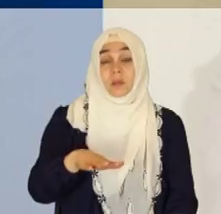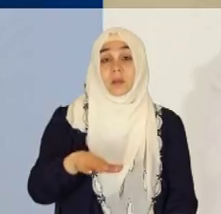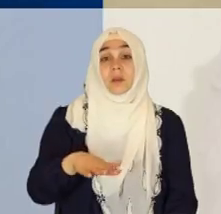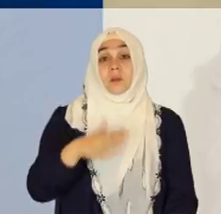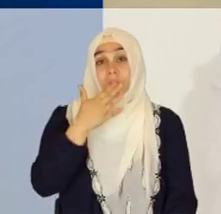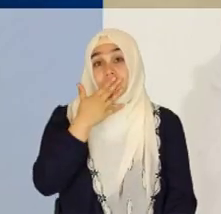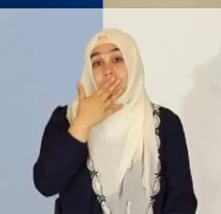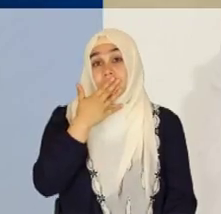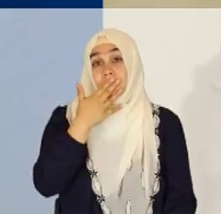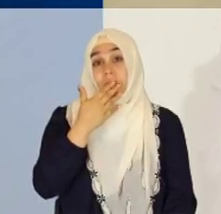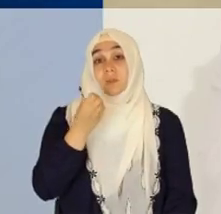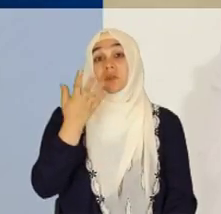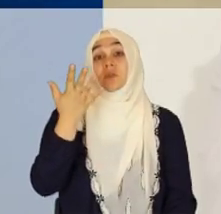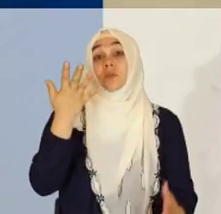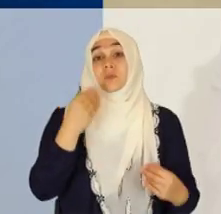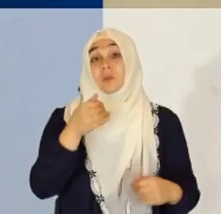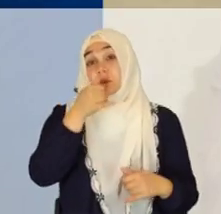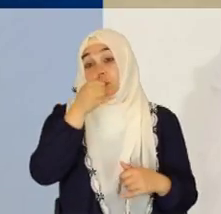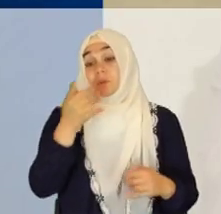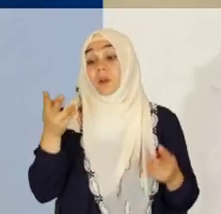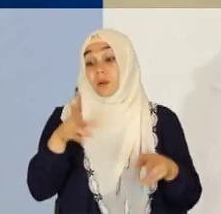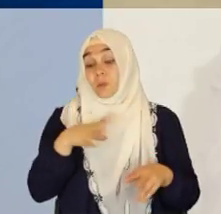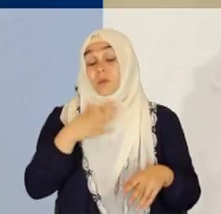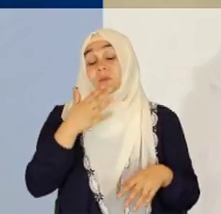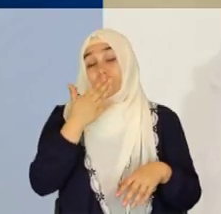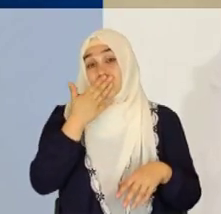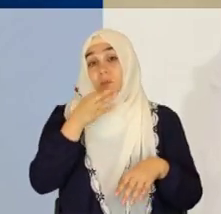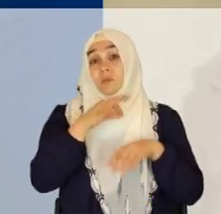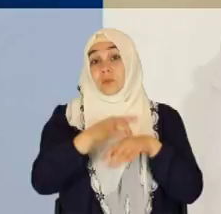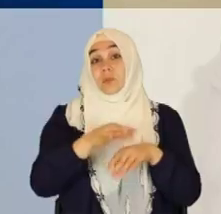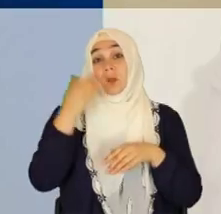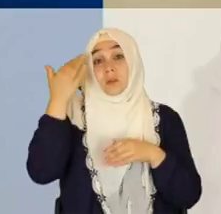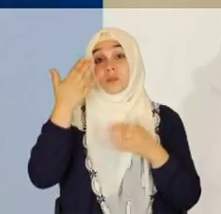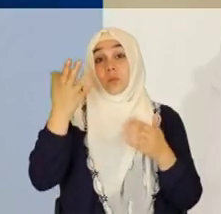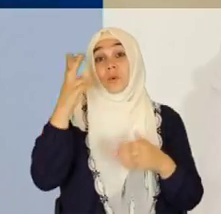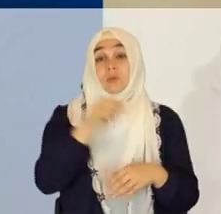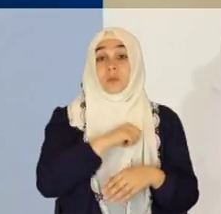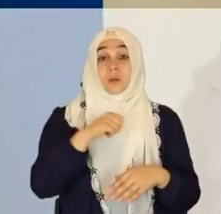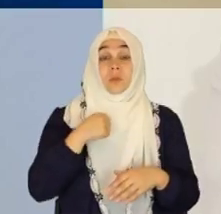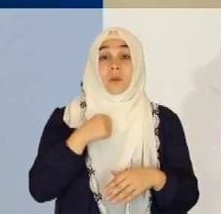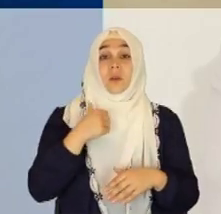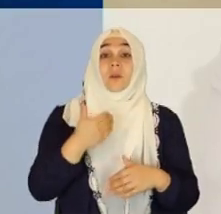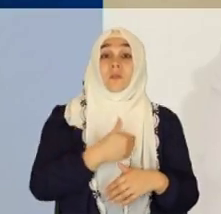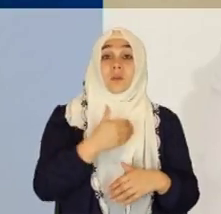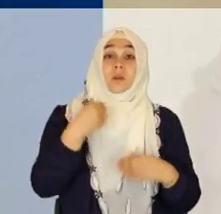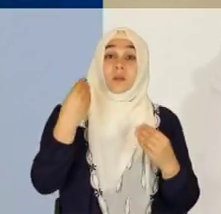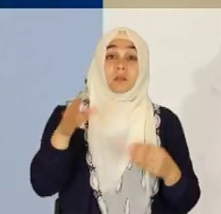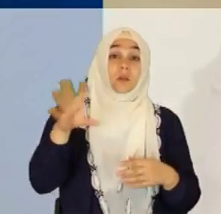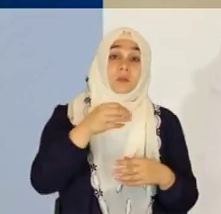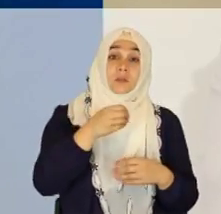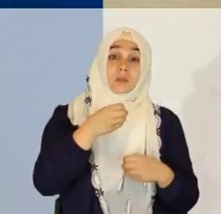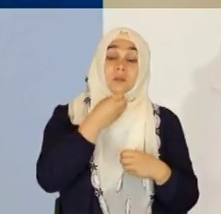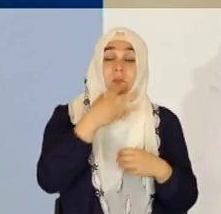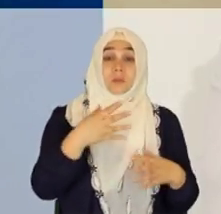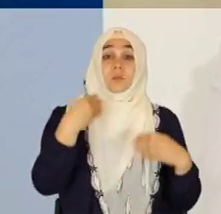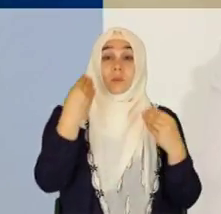ketganda necha kunni tuta olmasa tutib beradi va niyatiga yarasha inshaalloh Alloh taolo ajr savobini